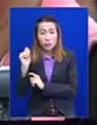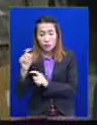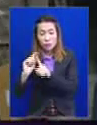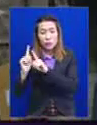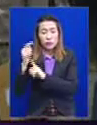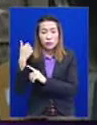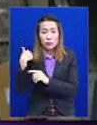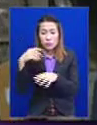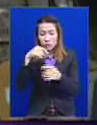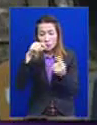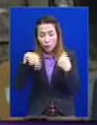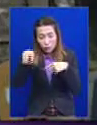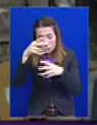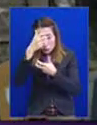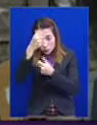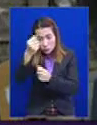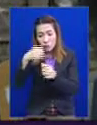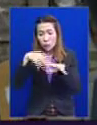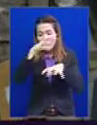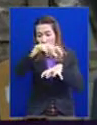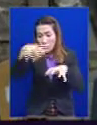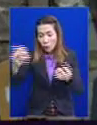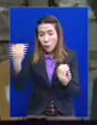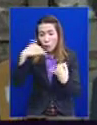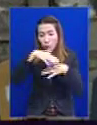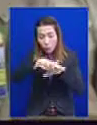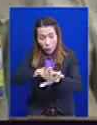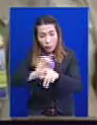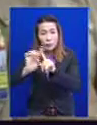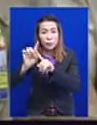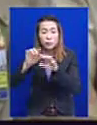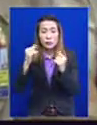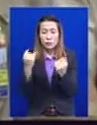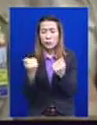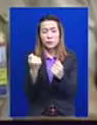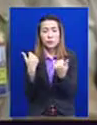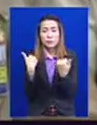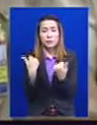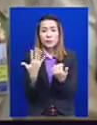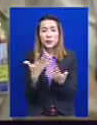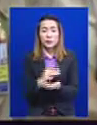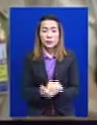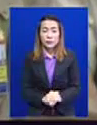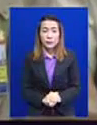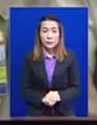นนี้และไม่มีการควบรวมองค์กรปกครองส่วนท้องถิ่นขนาดเล็กอย่างแน่นอนค่ะ